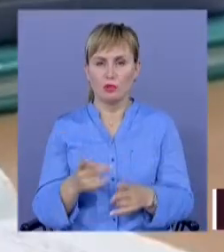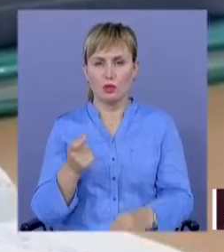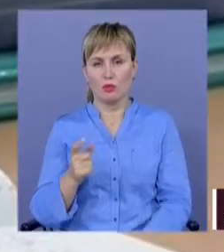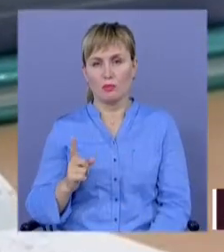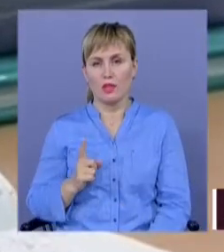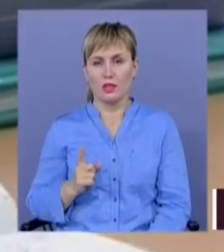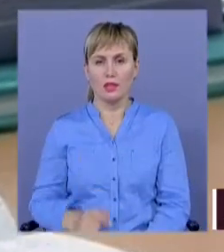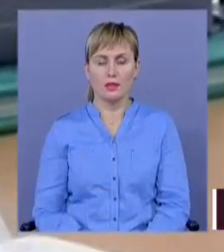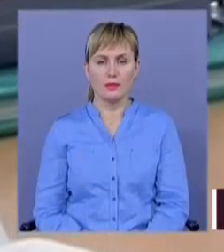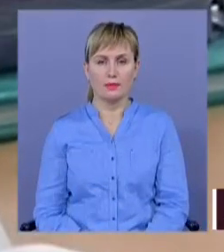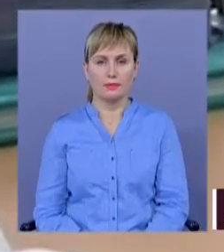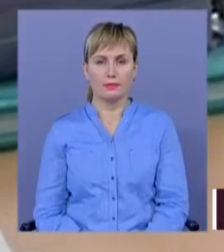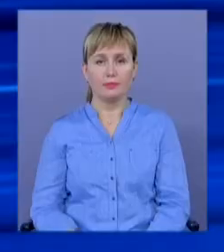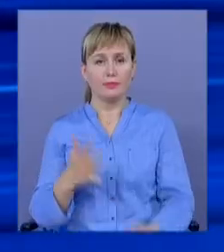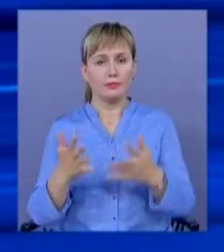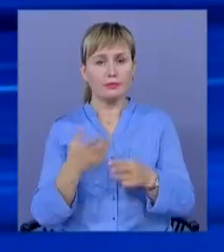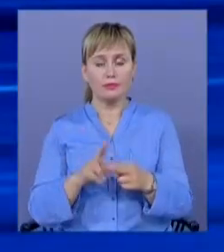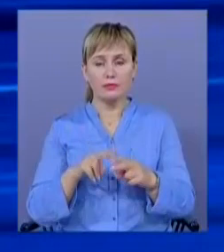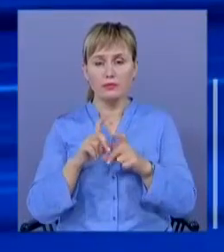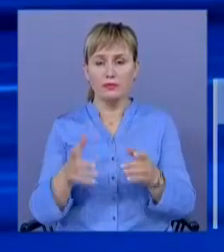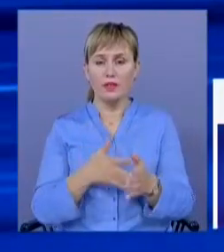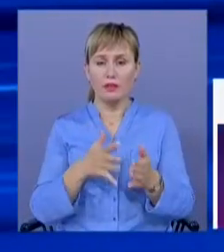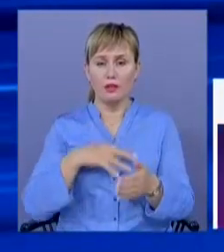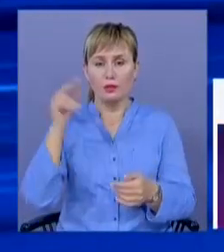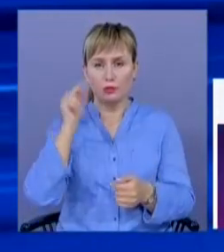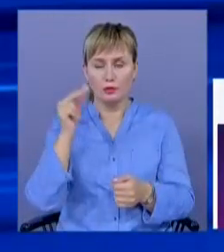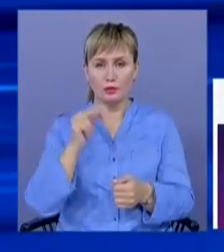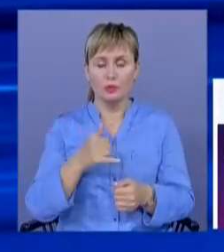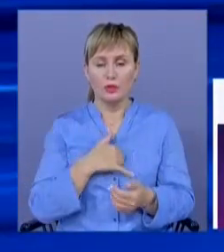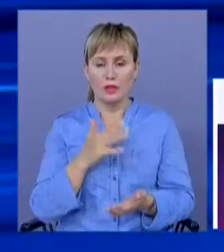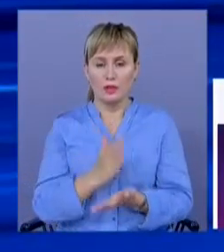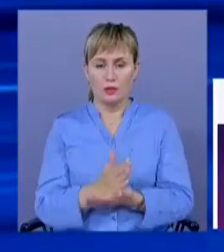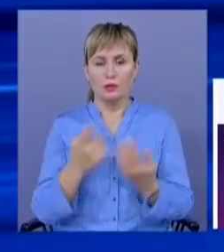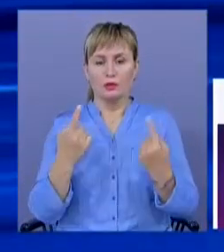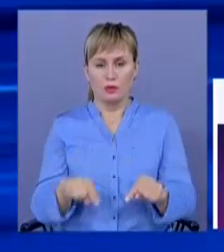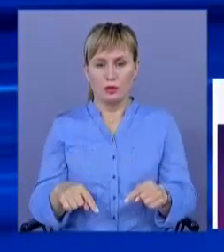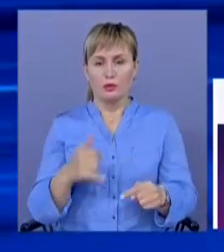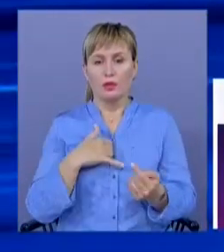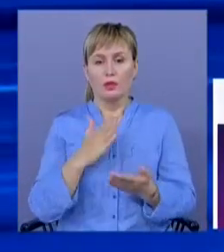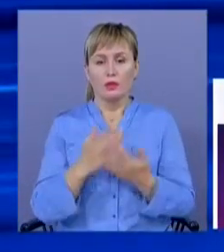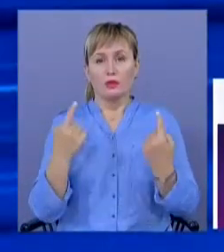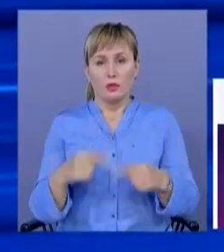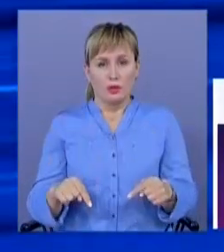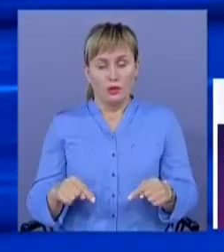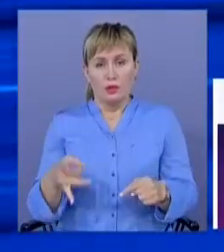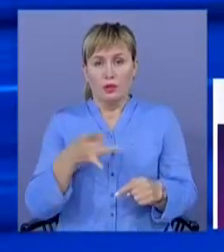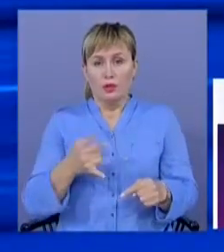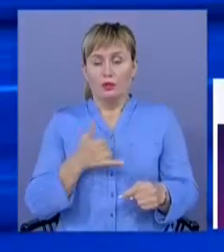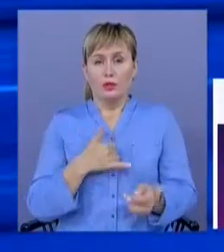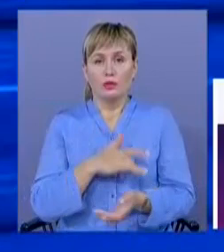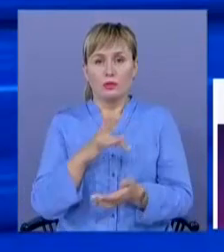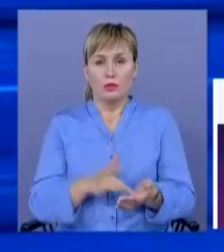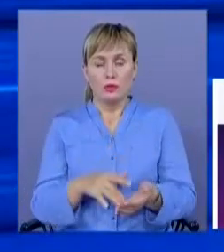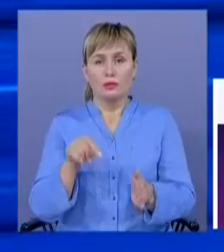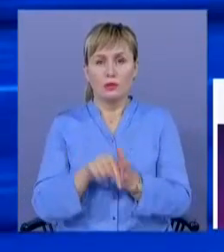немного подождать. Если в этой школе не хватает учебников, у нас есть другие школы, у нас есть другие районы, у нас целый город, мы